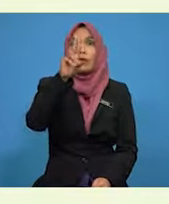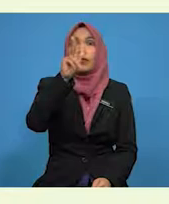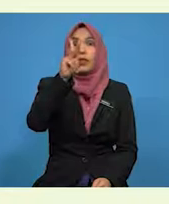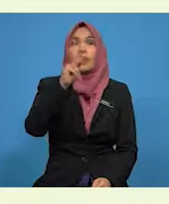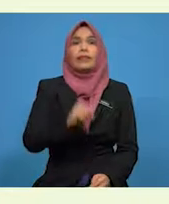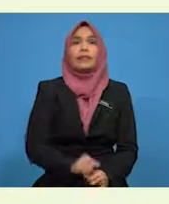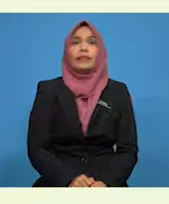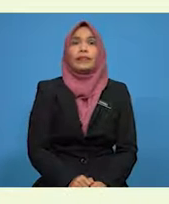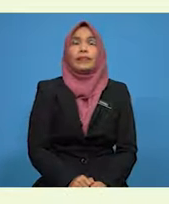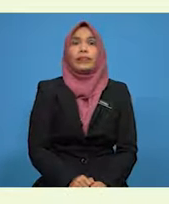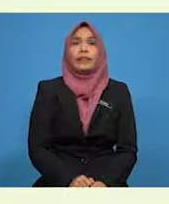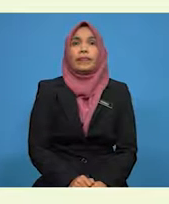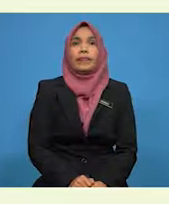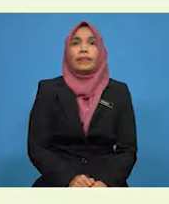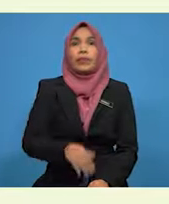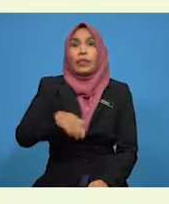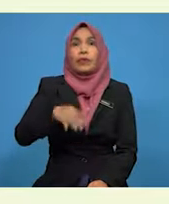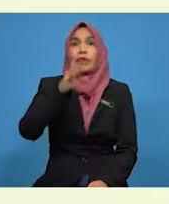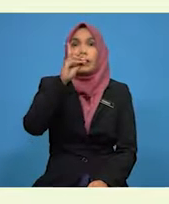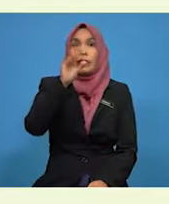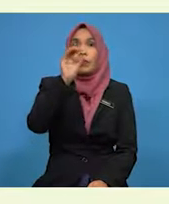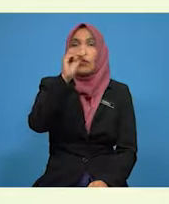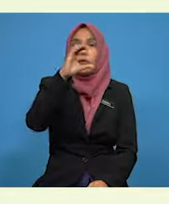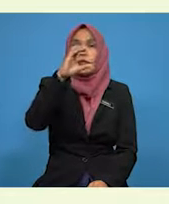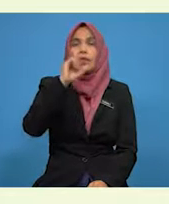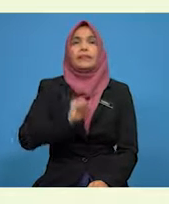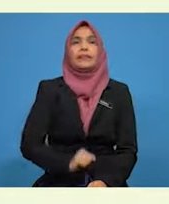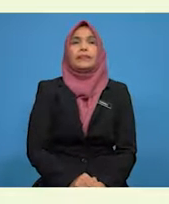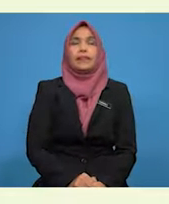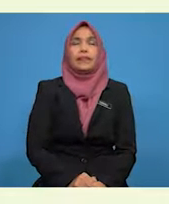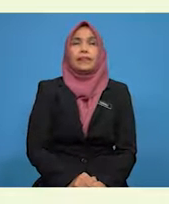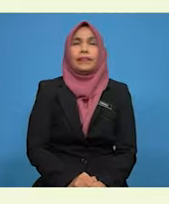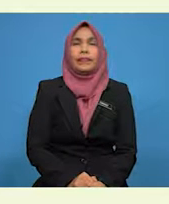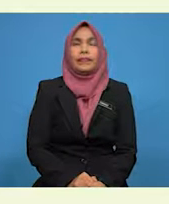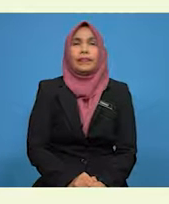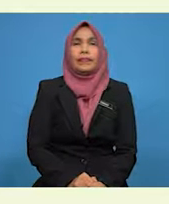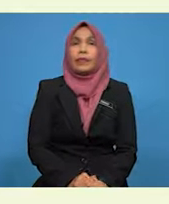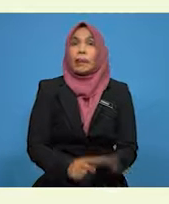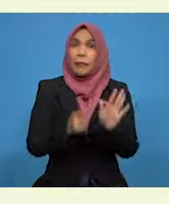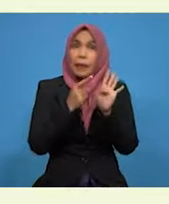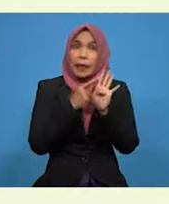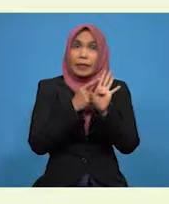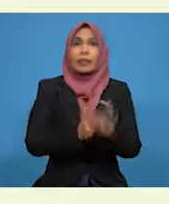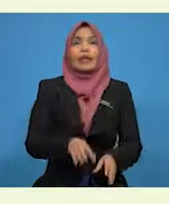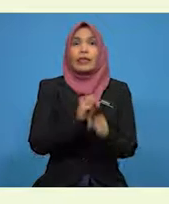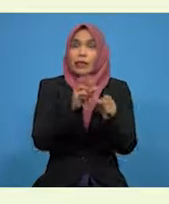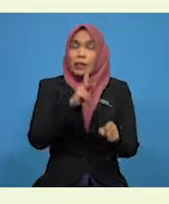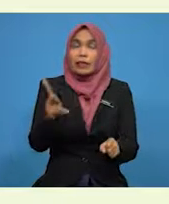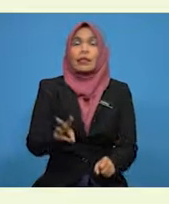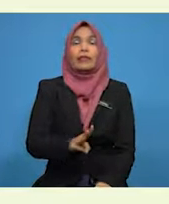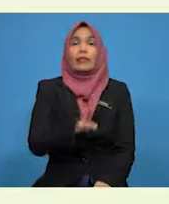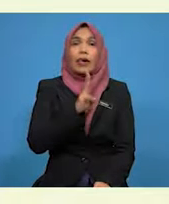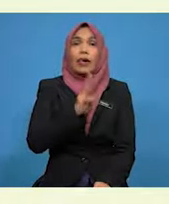ataupun dikenali sebagai day old chicks. Keempat, sediakan air minuman,